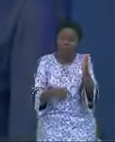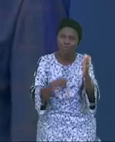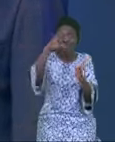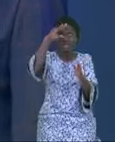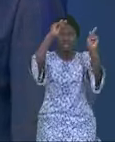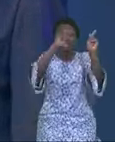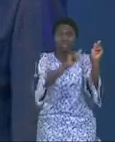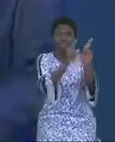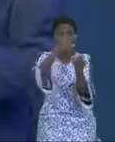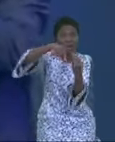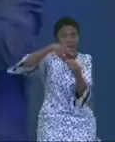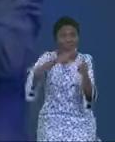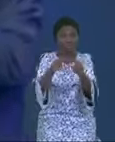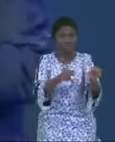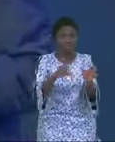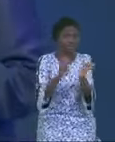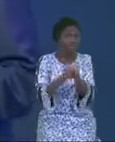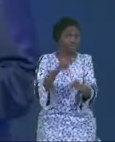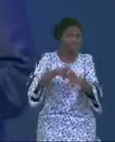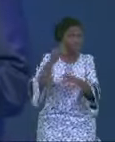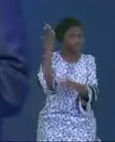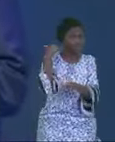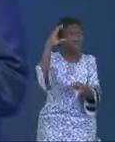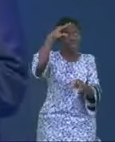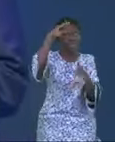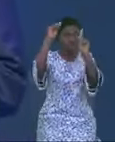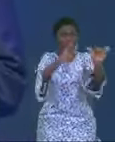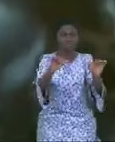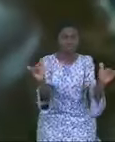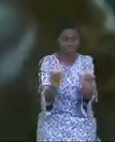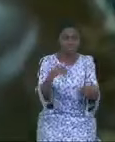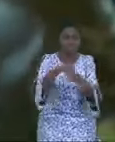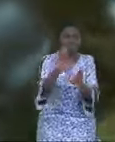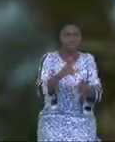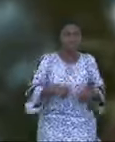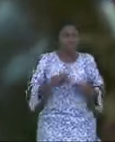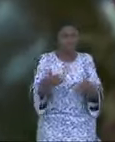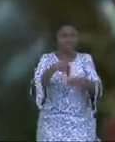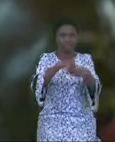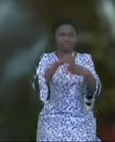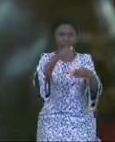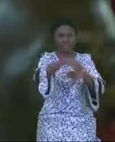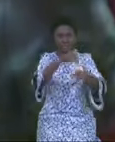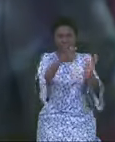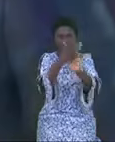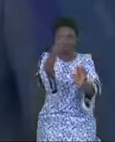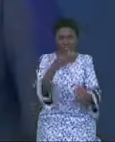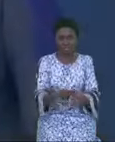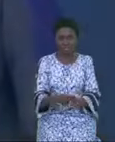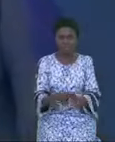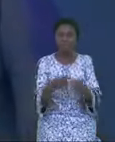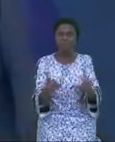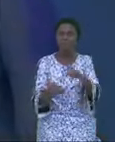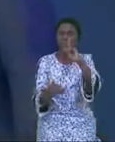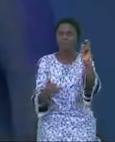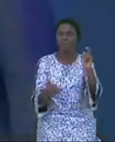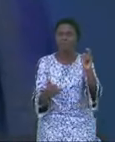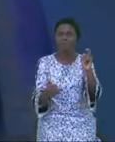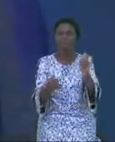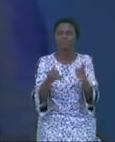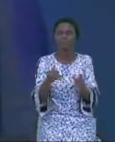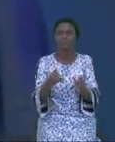qu'il allait de lui a lieu faisant en son temps il le fera dans ta vie qu'est-ce qu'il fait et